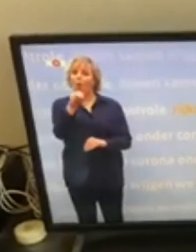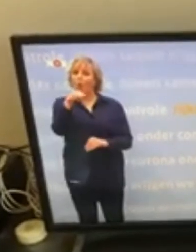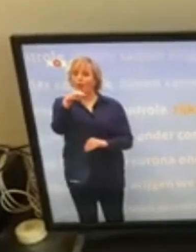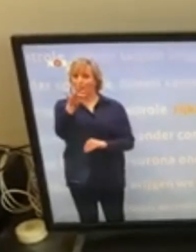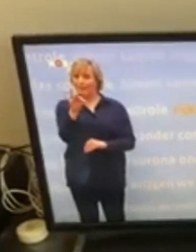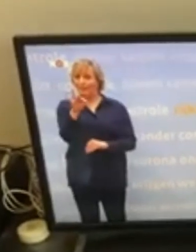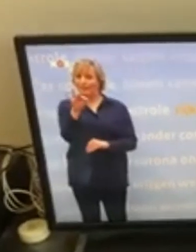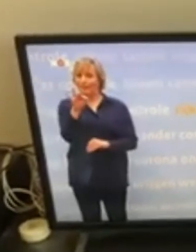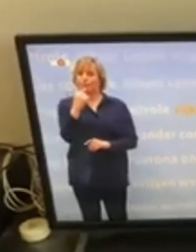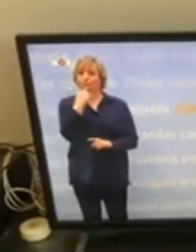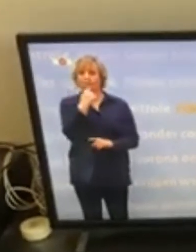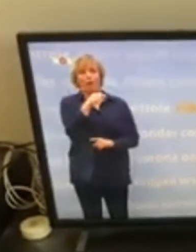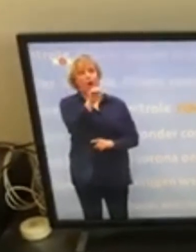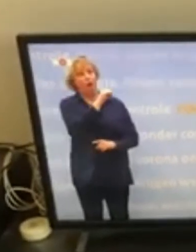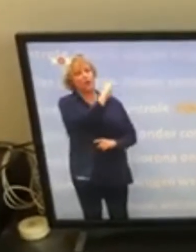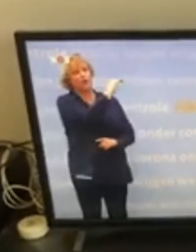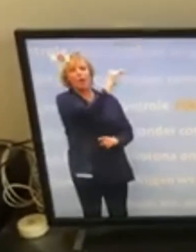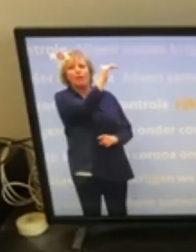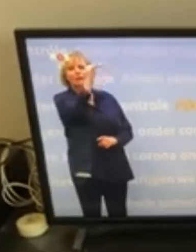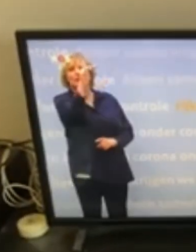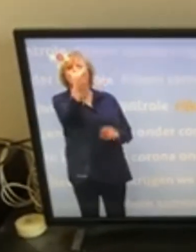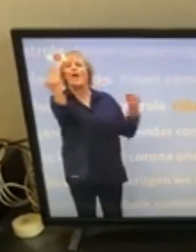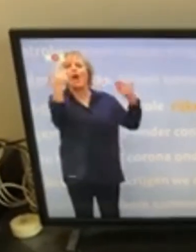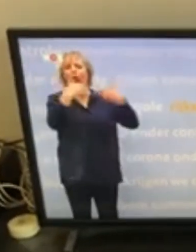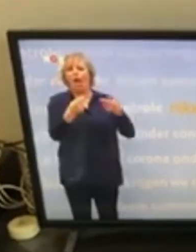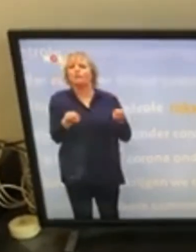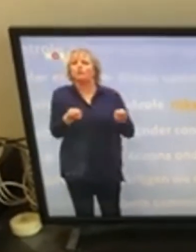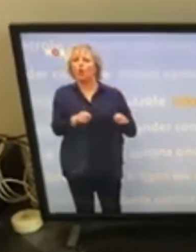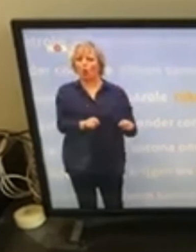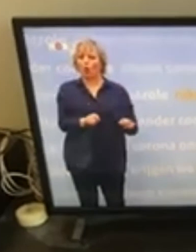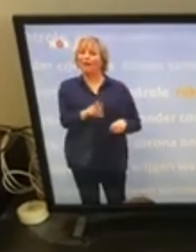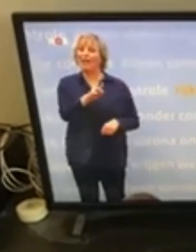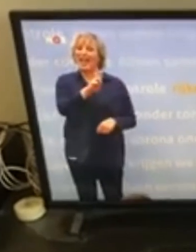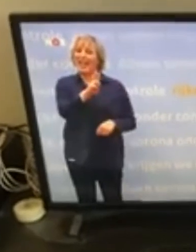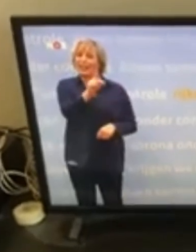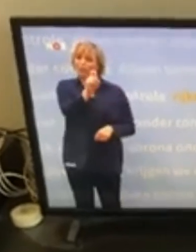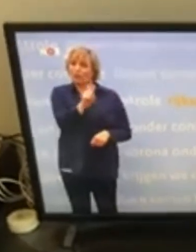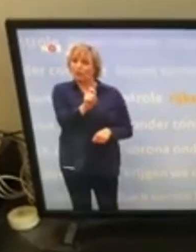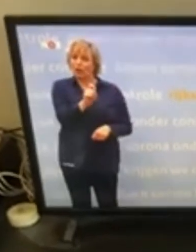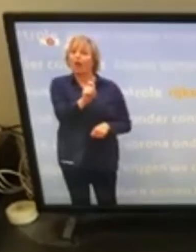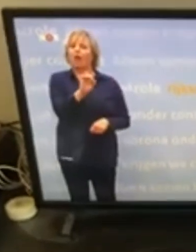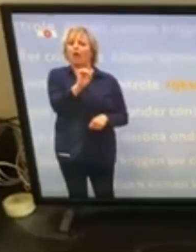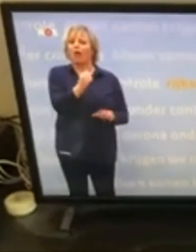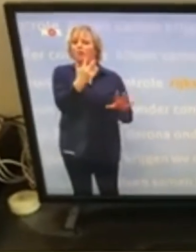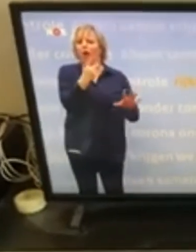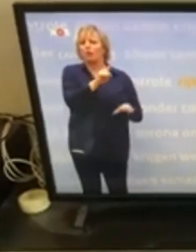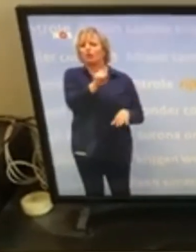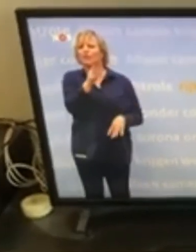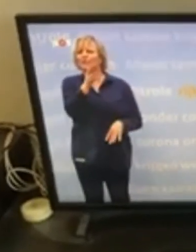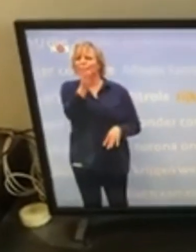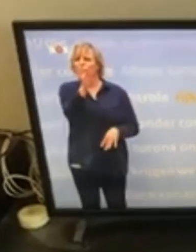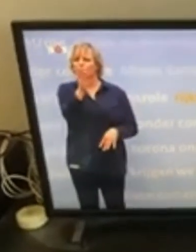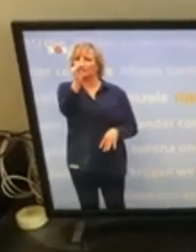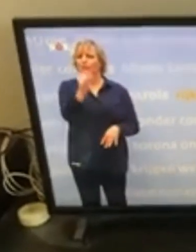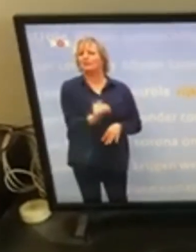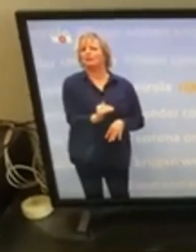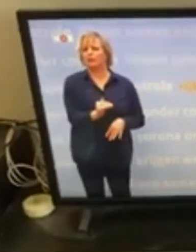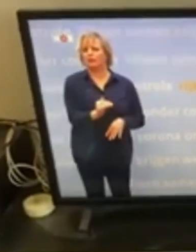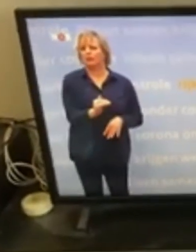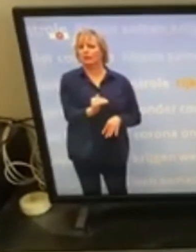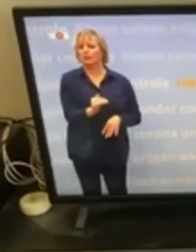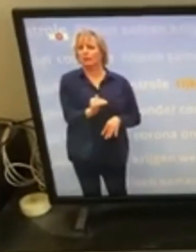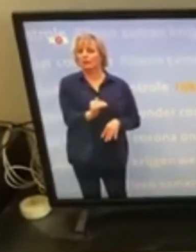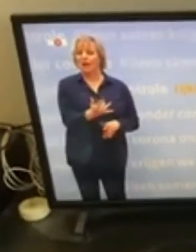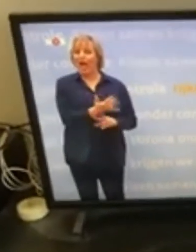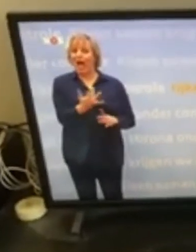van lessen uit andere landen dat een avondklok het reproductiegetal met 8-13% naar beneden kan brengen. En dat zijn een behoorlijk aantal